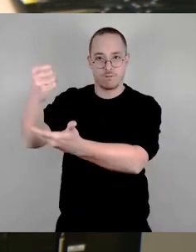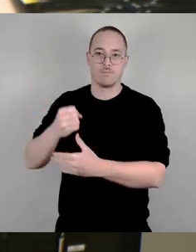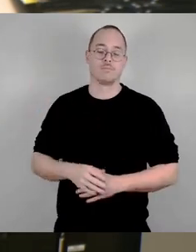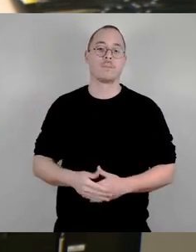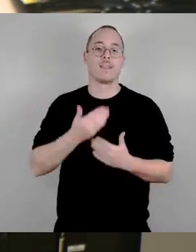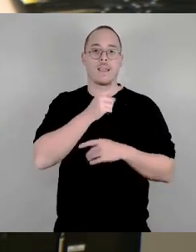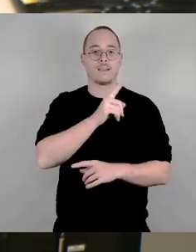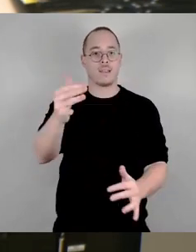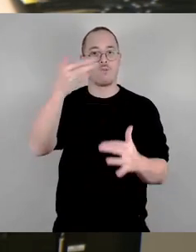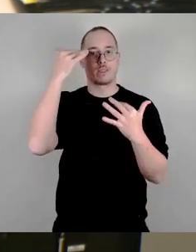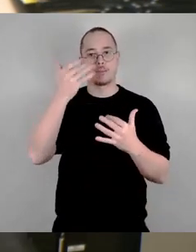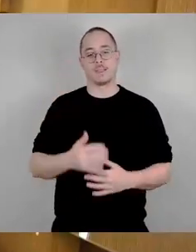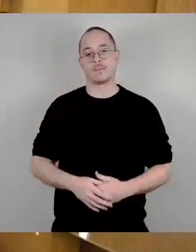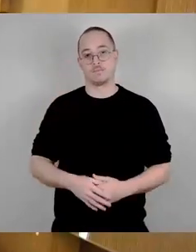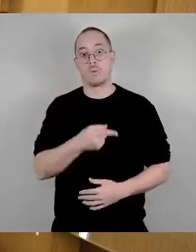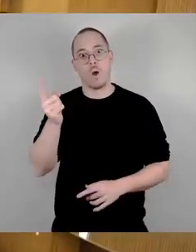Ihre Zustimmung.